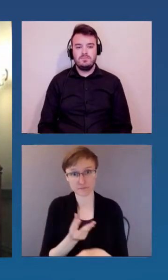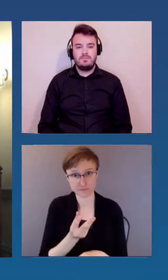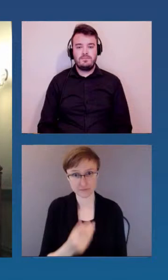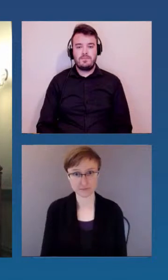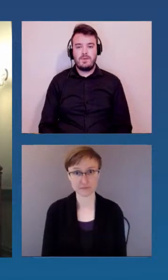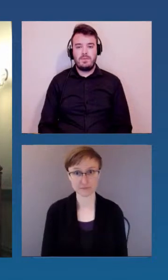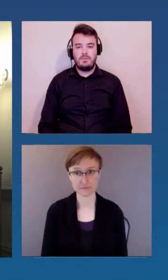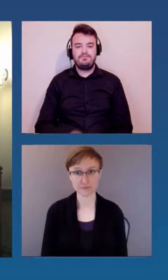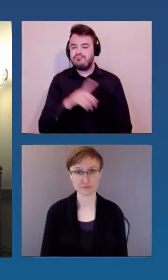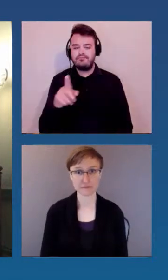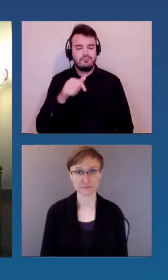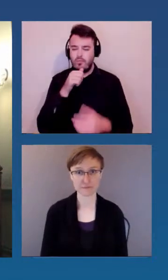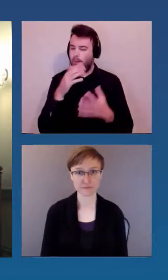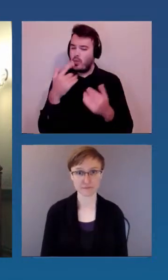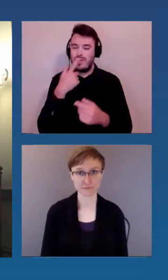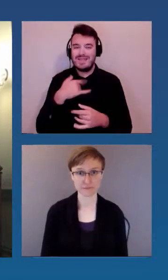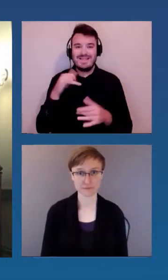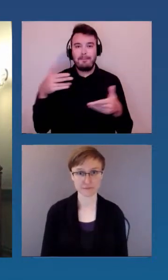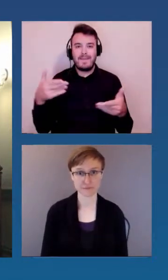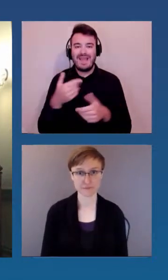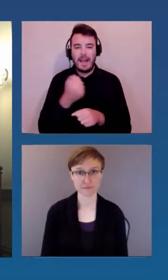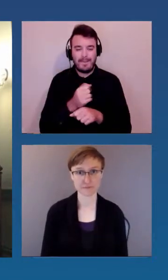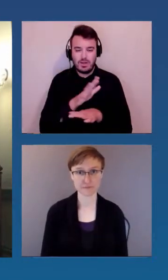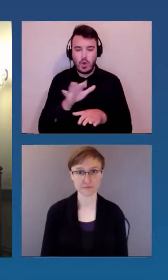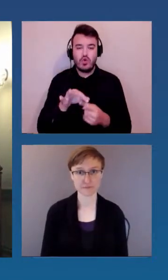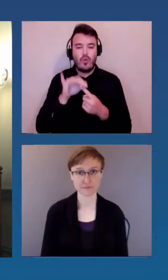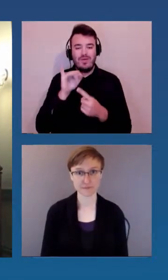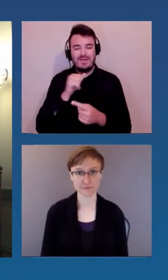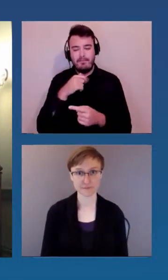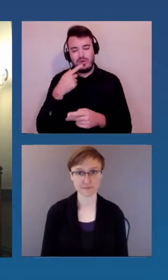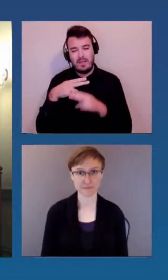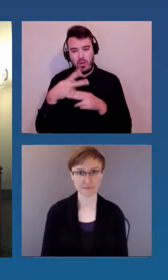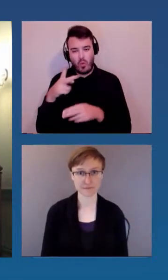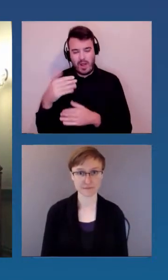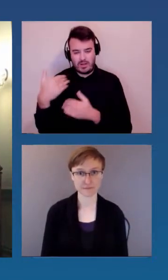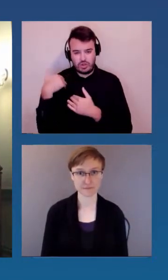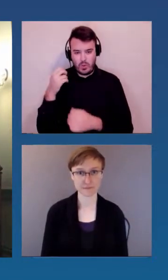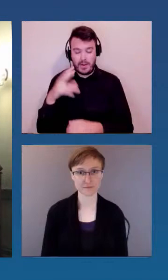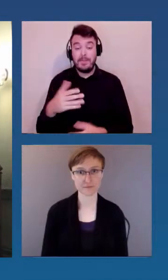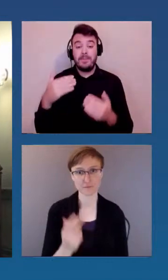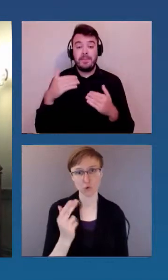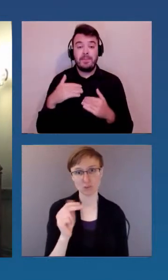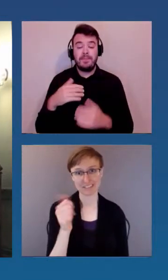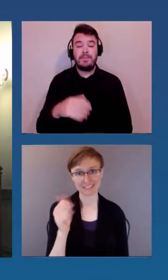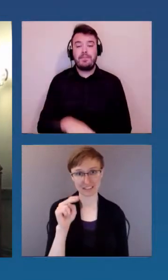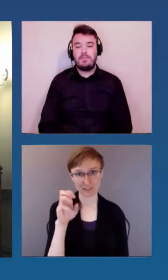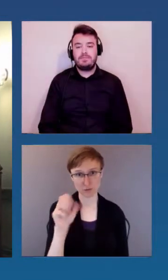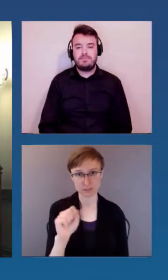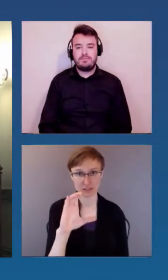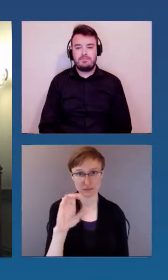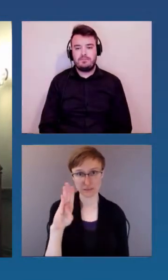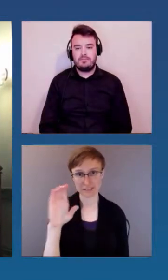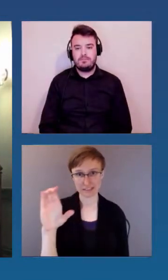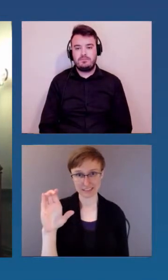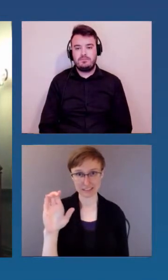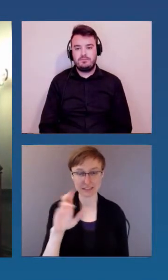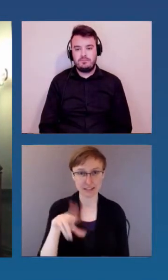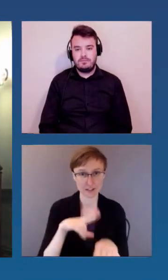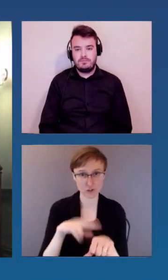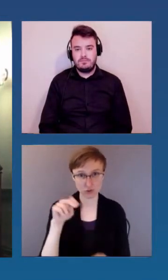welcomes new and returning college and university students to our community, and we remind everyone to continue to play a role in our collective resolve